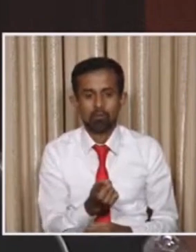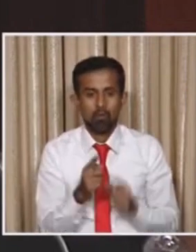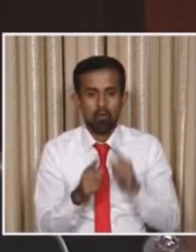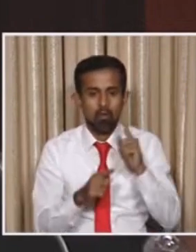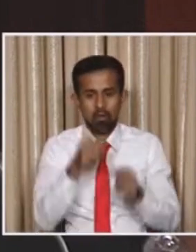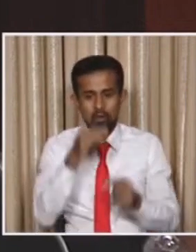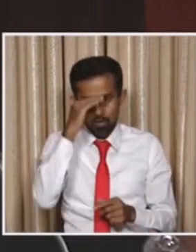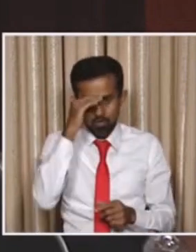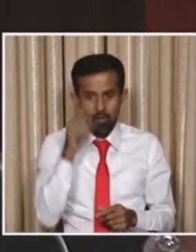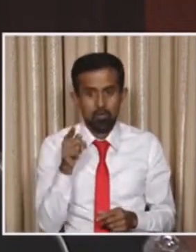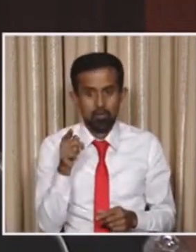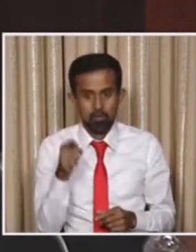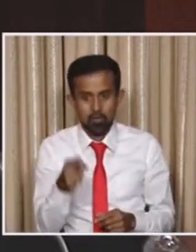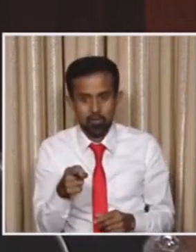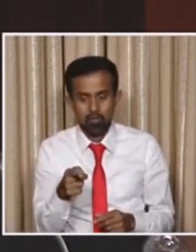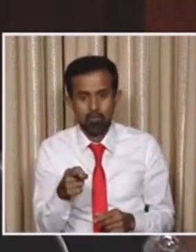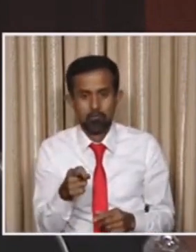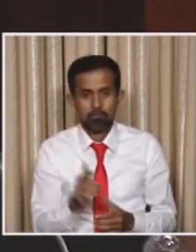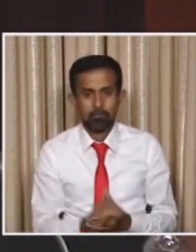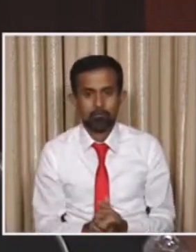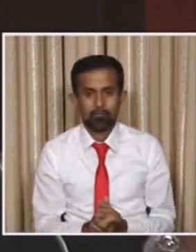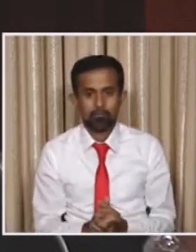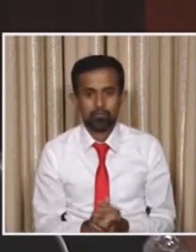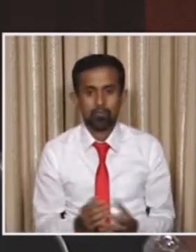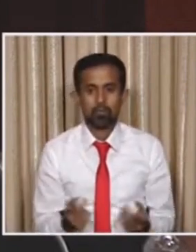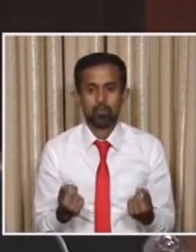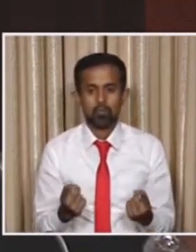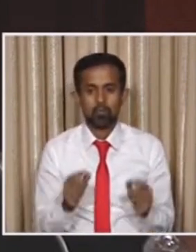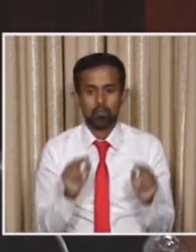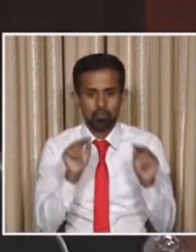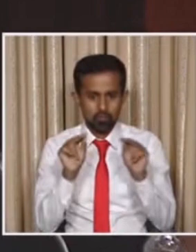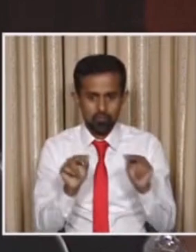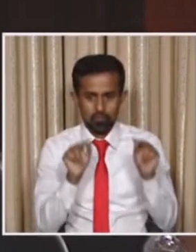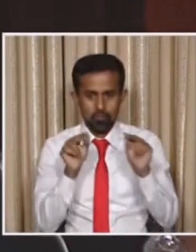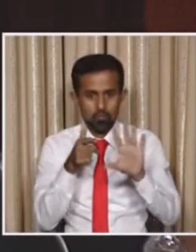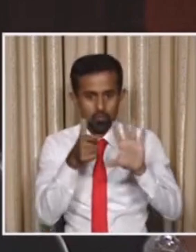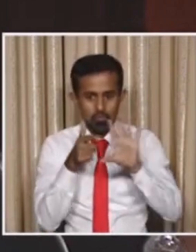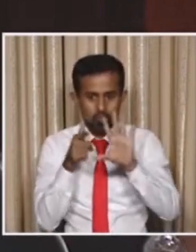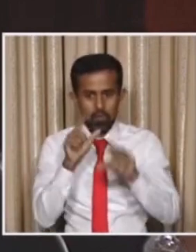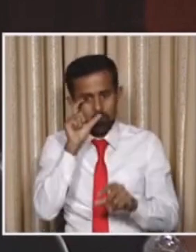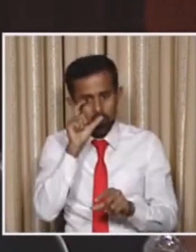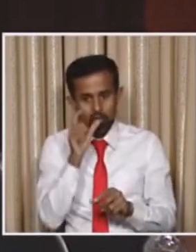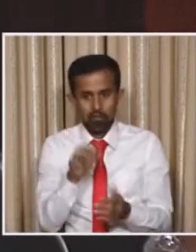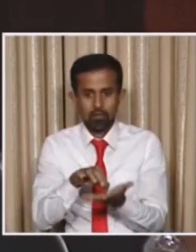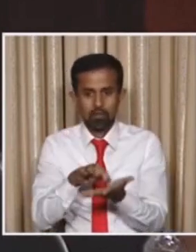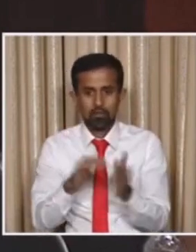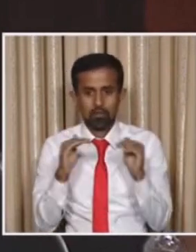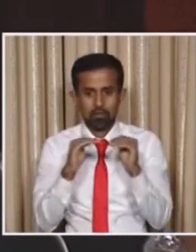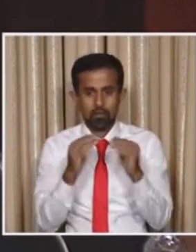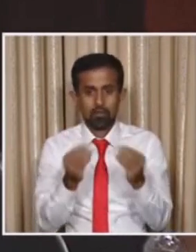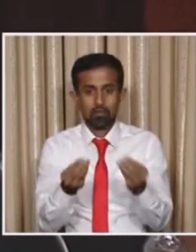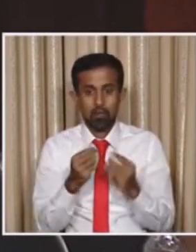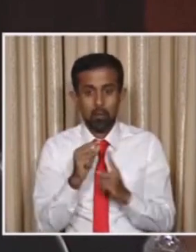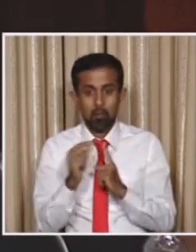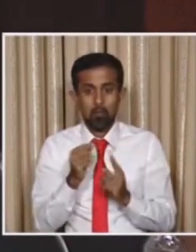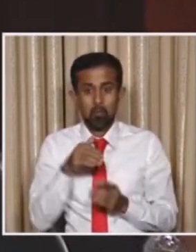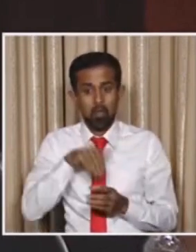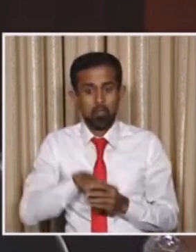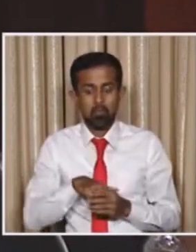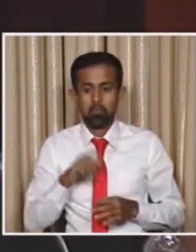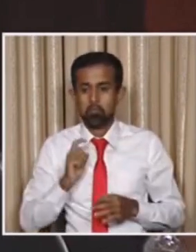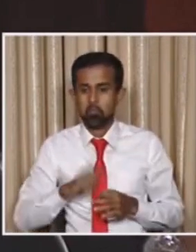කතානායකතුමාට මේ අවශ්‍ය ටේප්ස් බලලා සාධාරණ තීරණයක් දෙන්න කියලා. අනිත් එක මේක පාර්ලිමේන්තුව ඇතුළු වෙච්ච සිද්ධියක්.